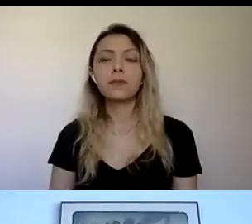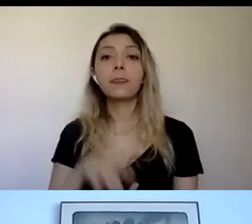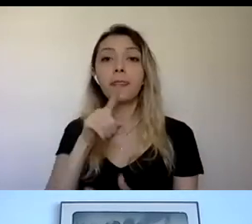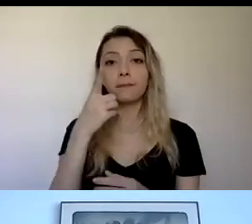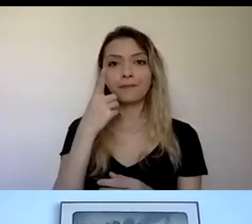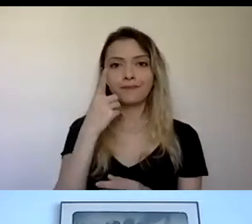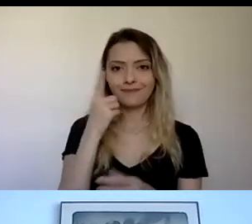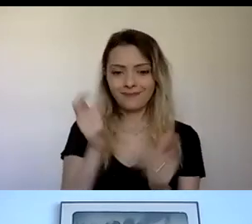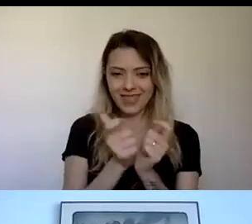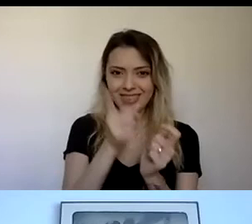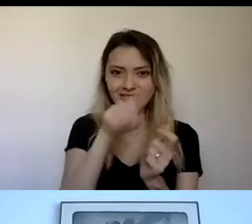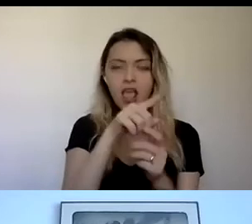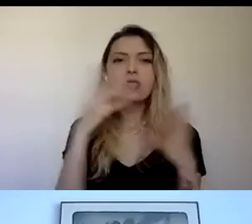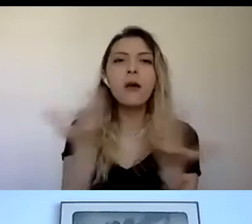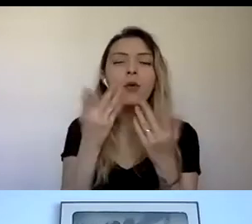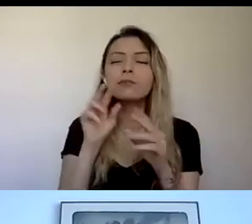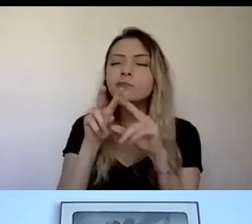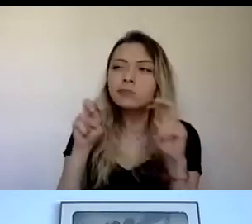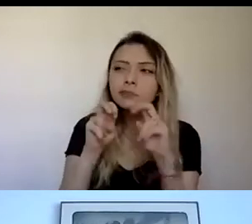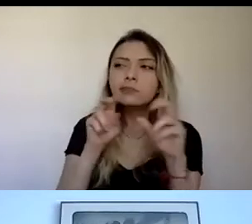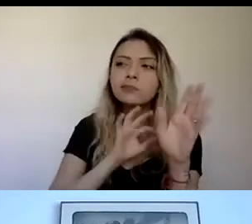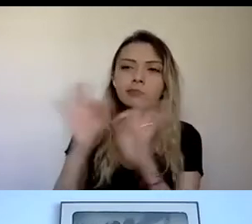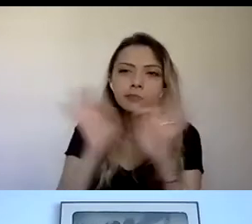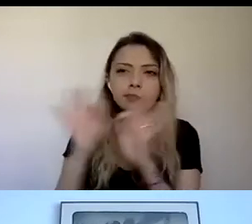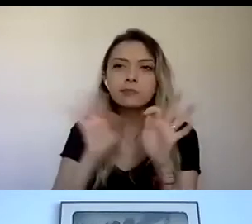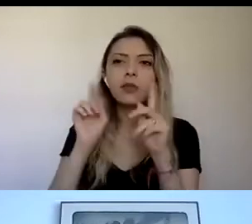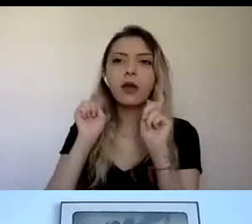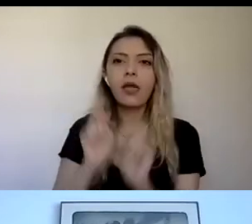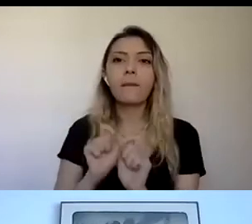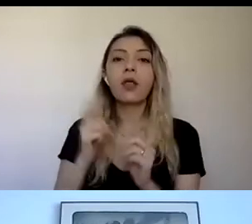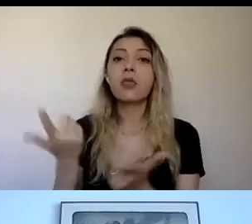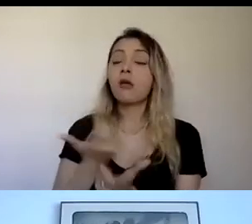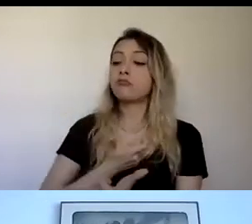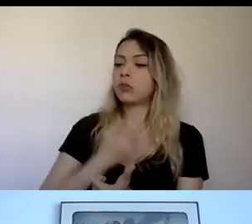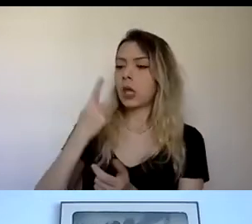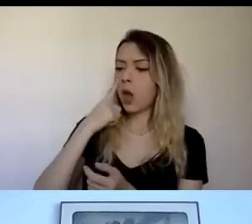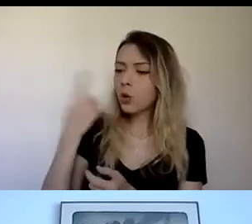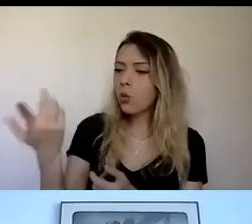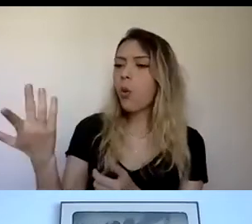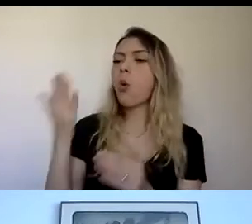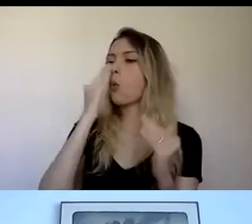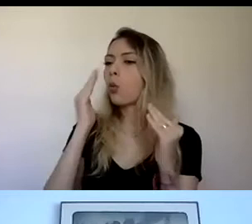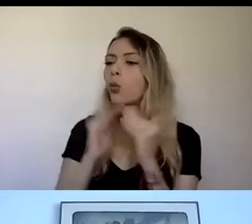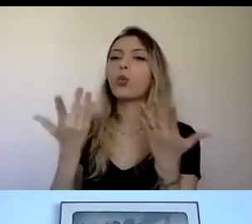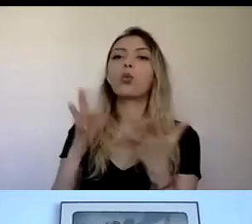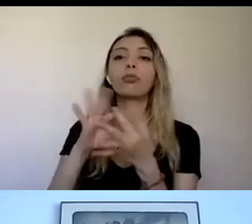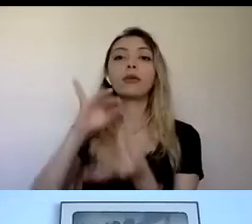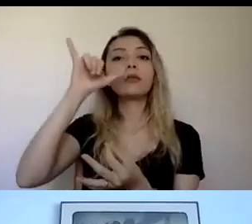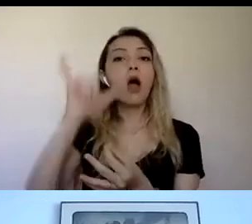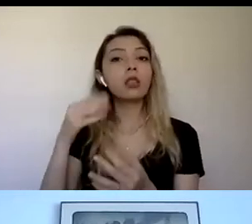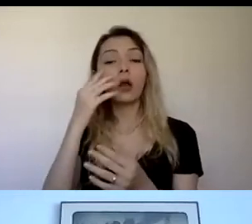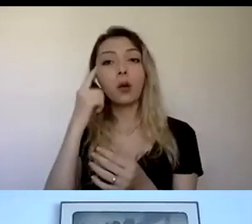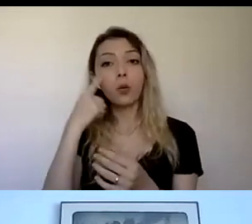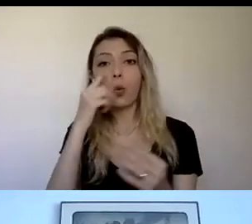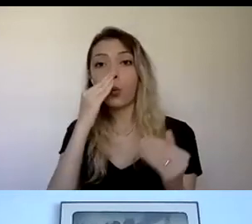kanıta dayalı, daha yasalara dayalı, insan hakları hukukuna dayalı, gerektiğinde hani peki buna niçin bakıyorsun